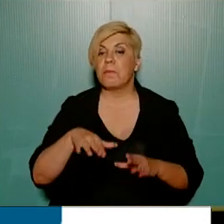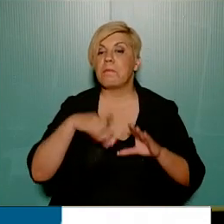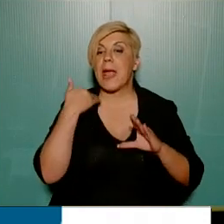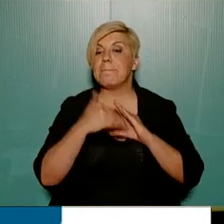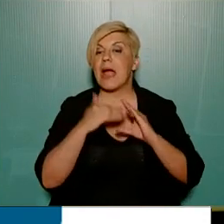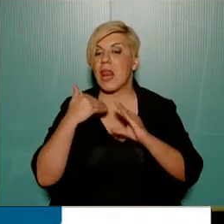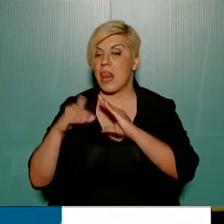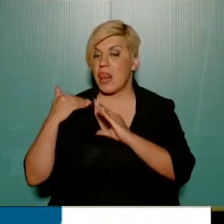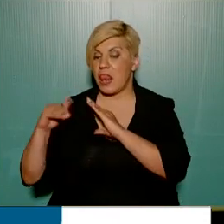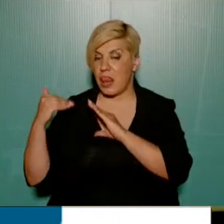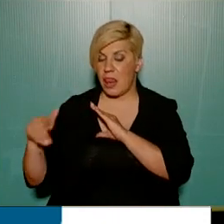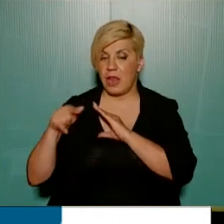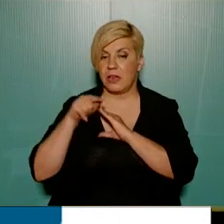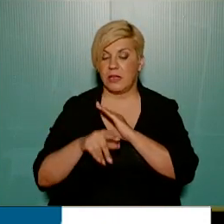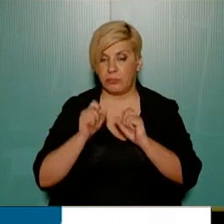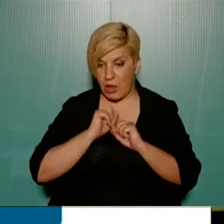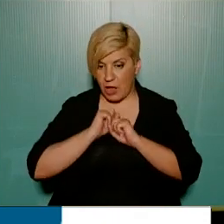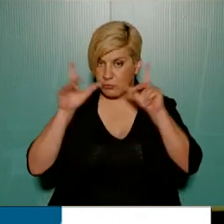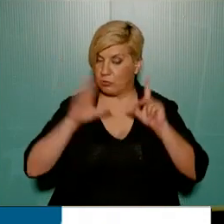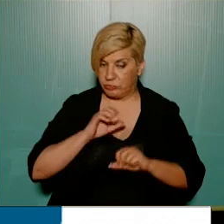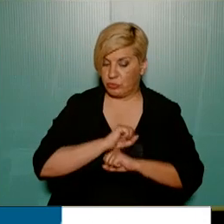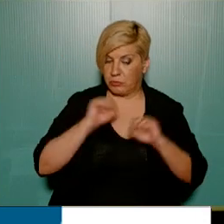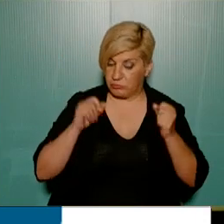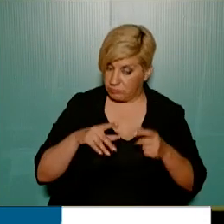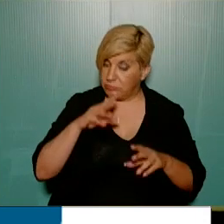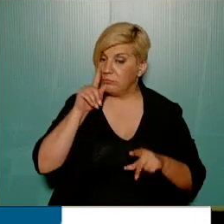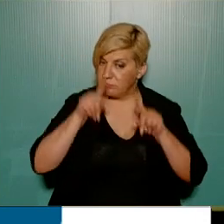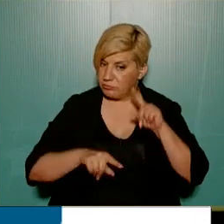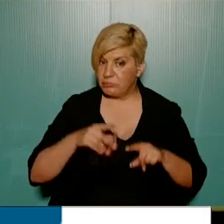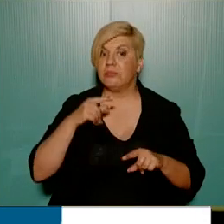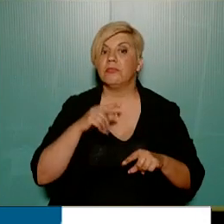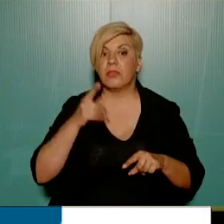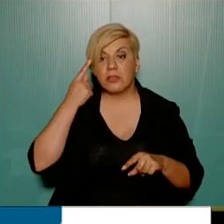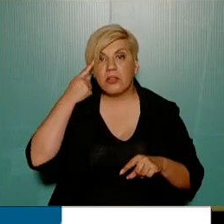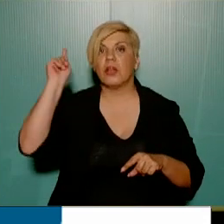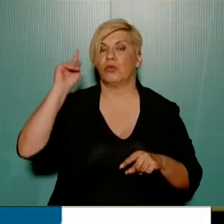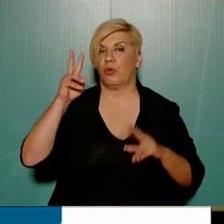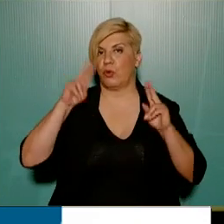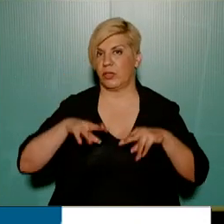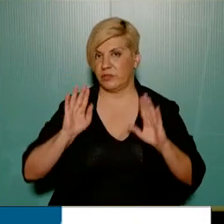ηλεκτρονικά, προς έκπληξη των πολιτών, οι οποίοι σε αρκετές περιπτώσεις είχαν άγνοια αυτών.